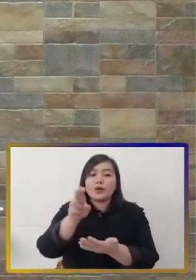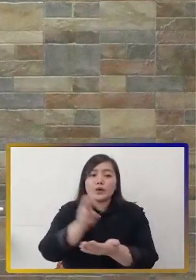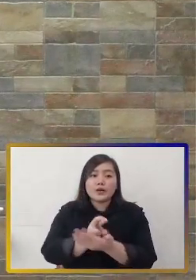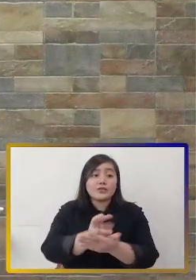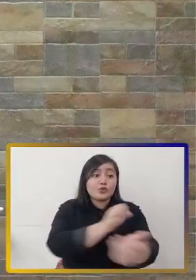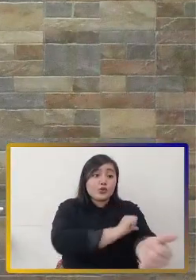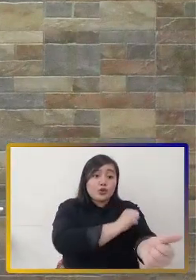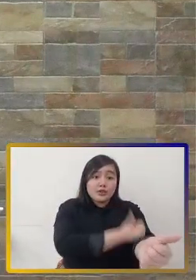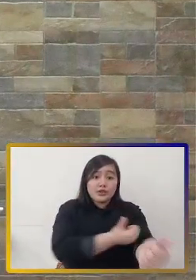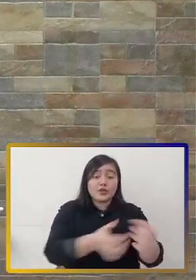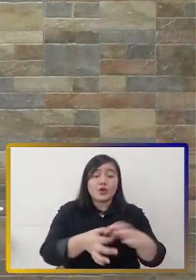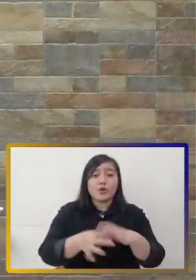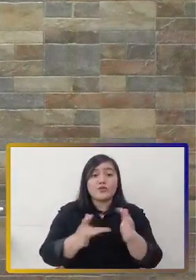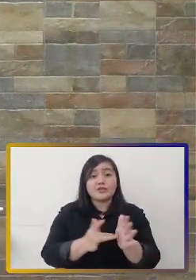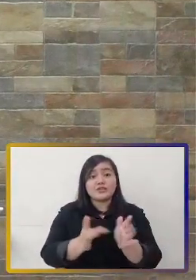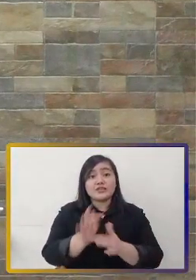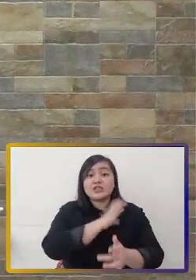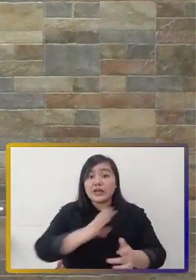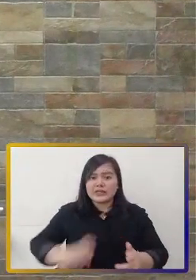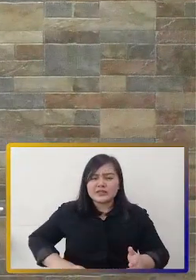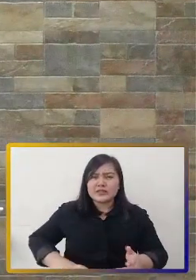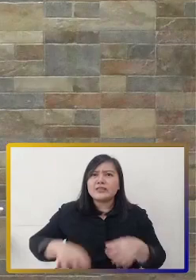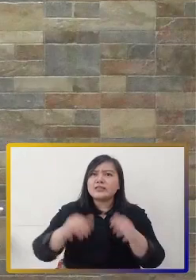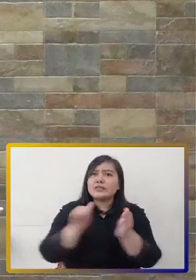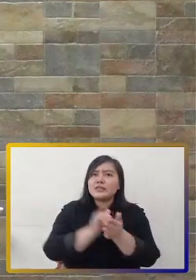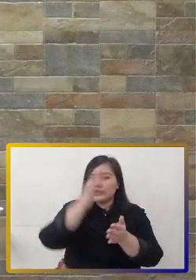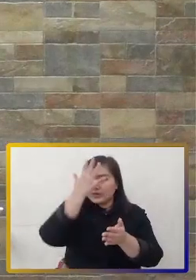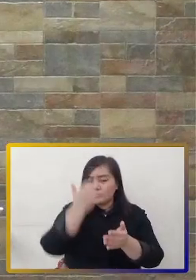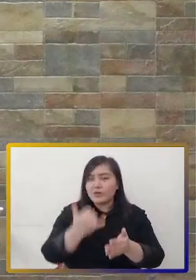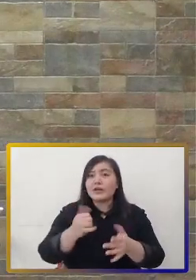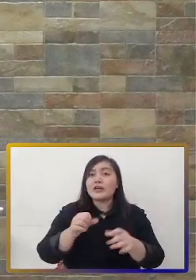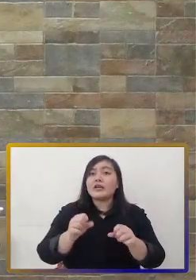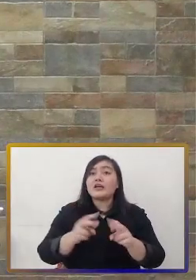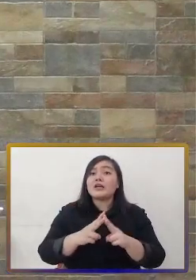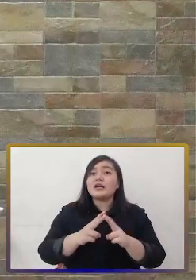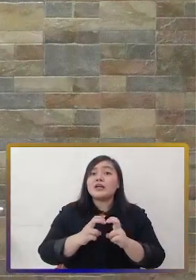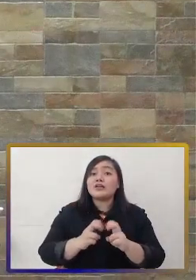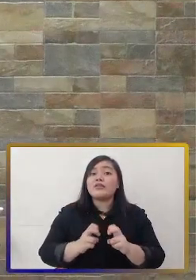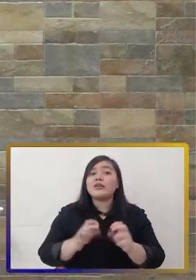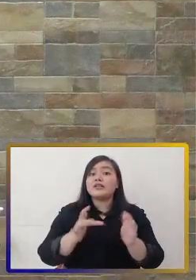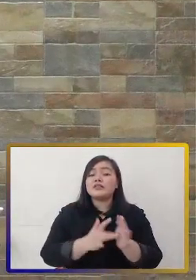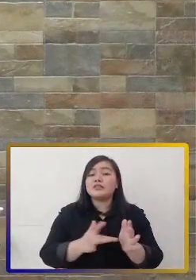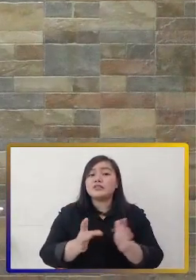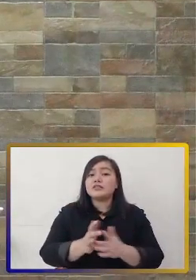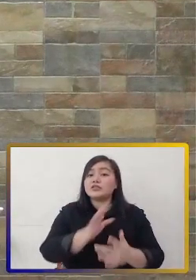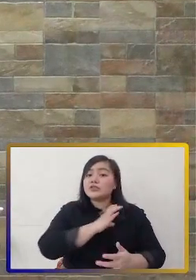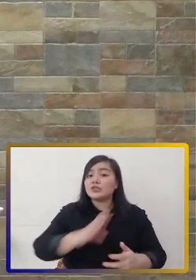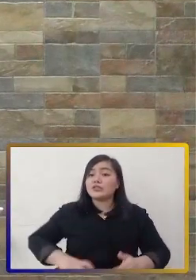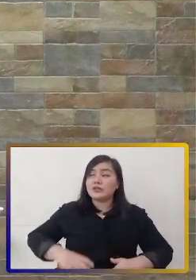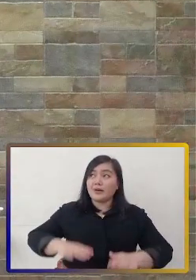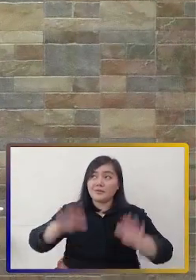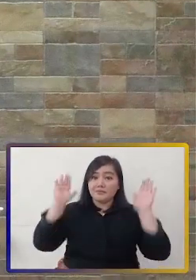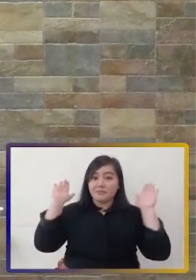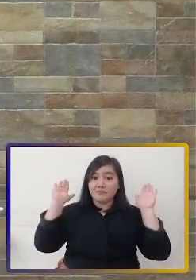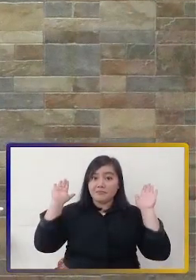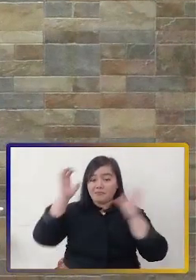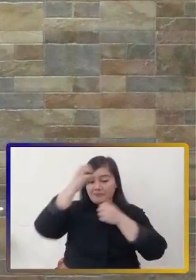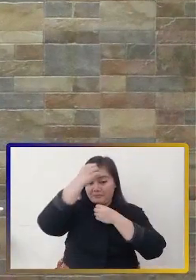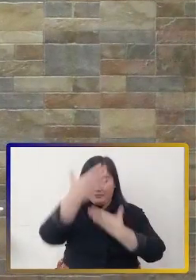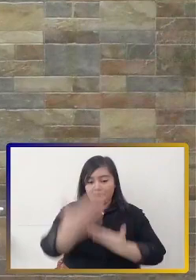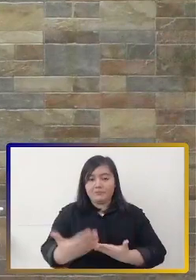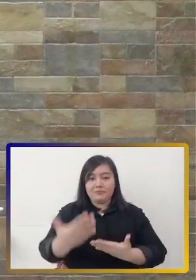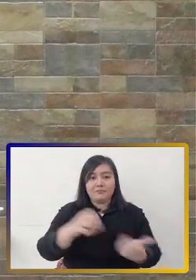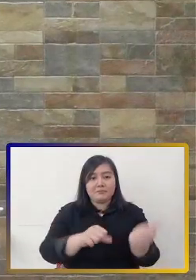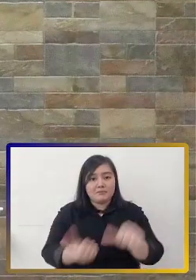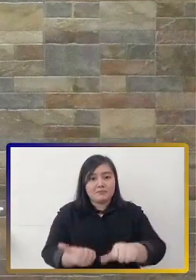yung founder ng simbahan ay nagpasakop sa Baptist authority. Alright?